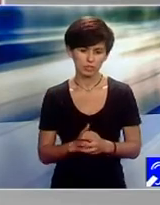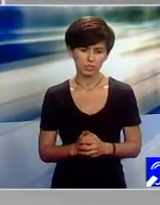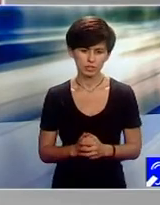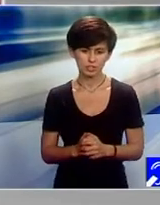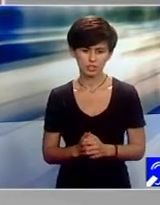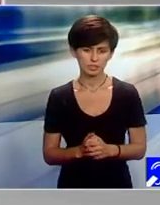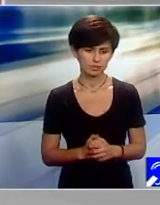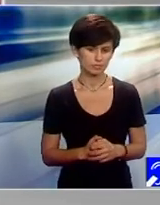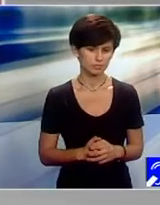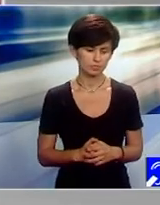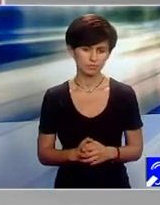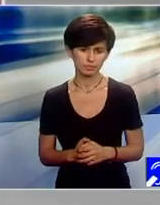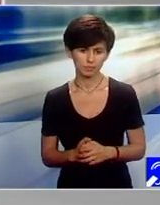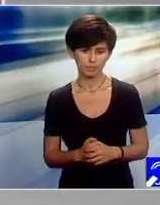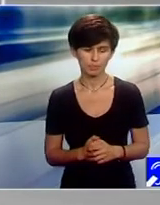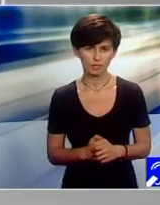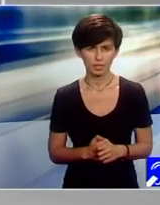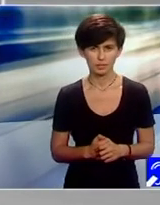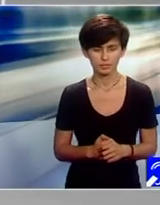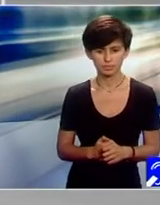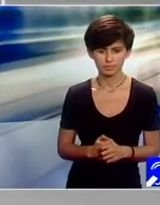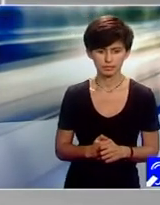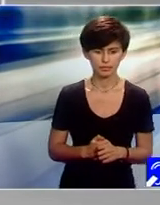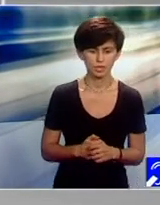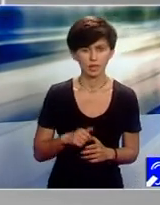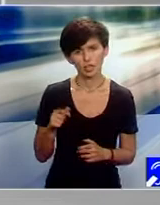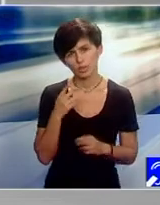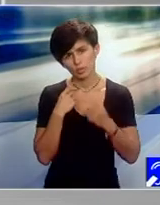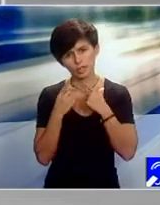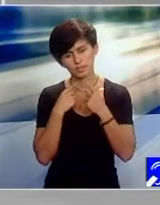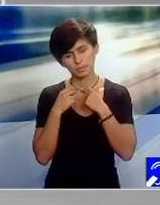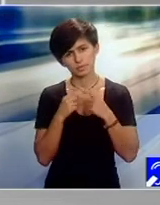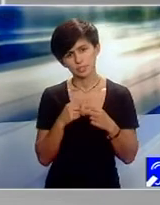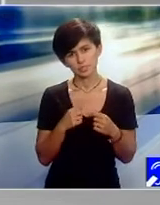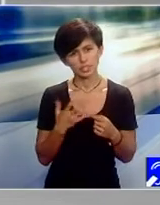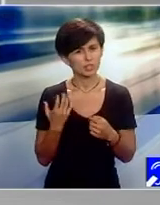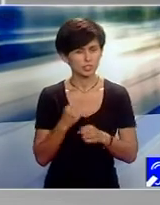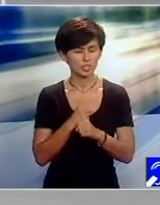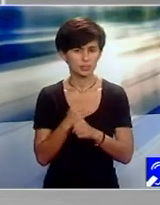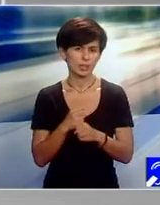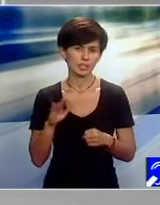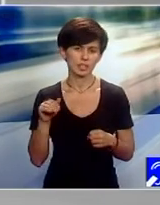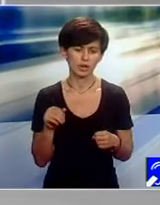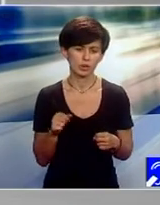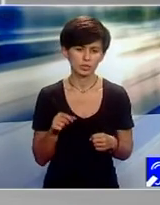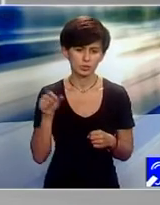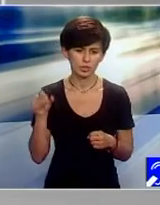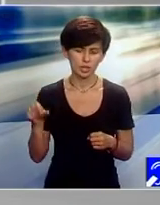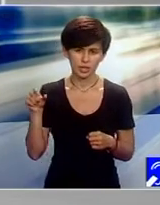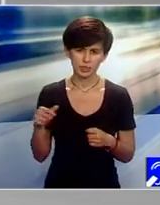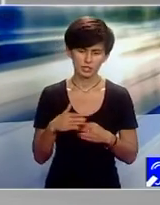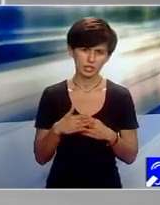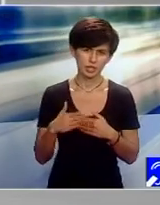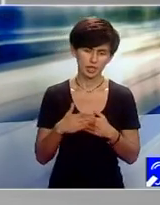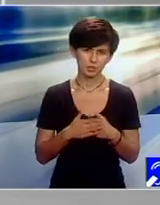probabil. Exact, exact. Sau relatau ce experiență au avut ei cu persoanele apropiate care au avut Alzheimer